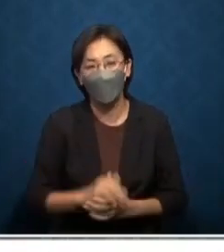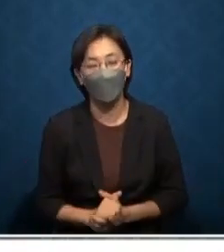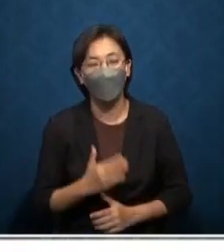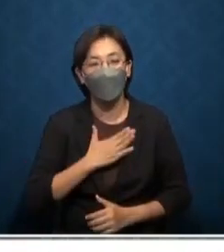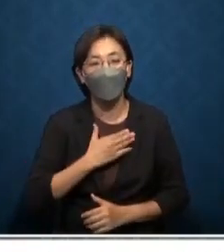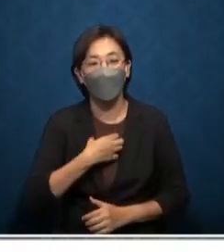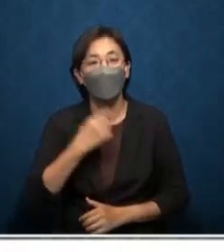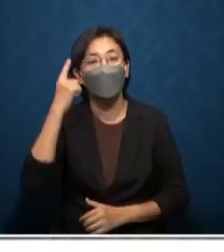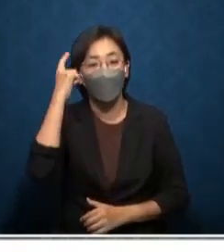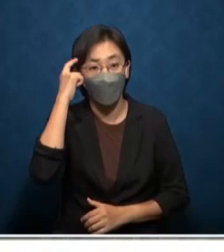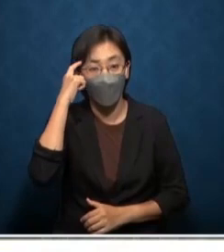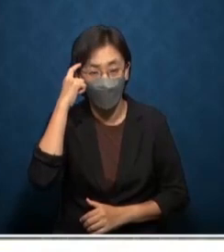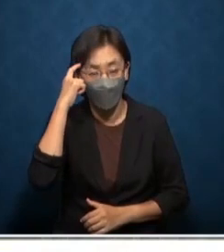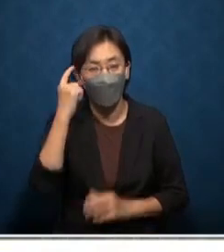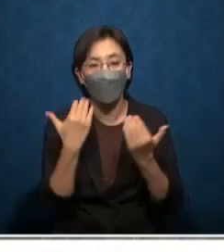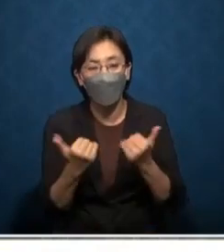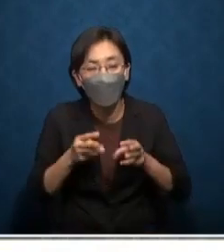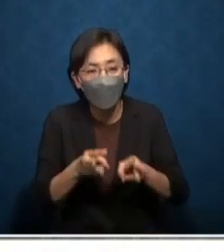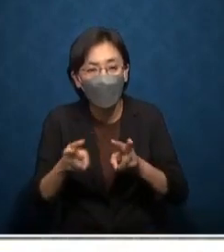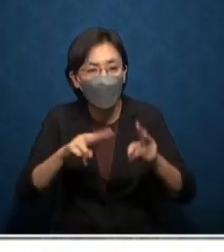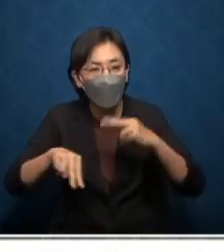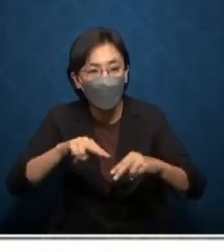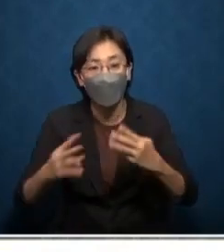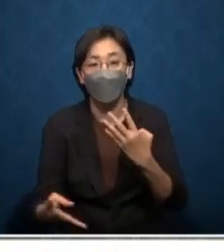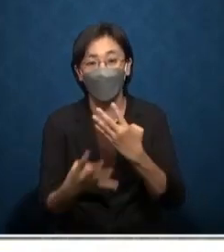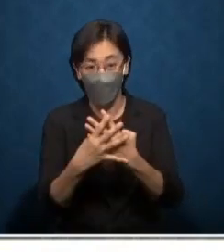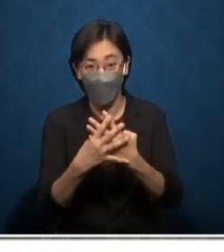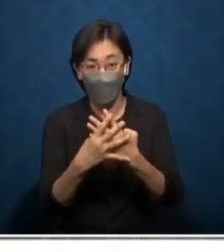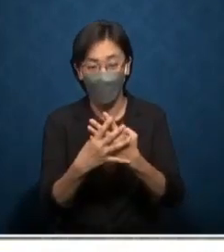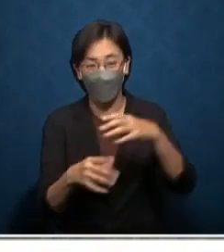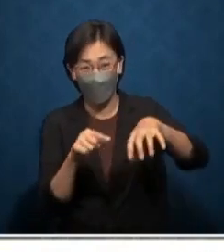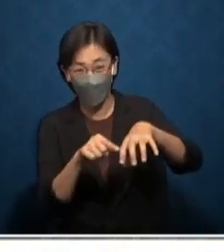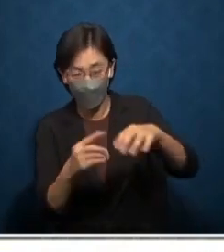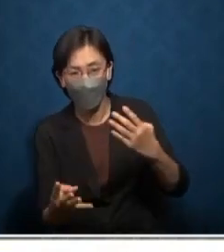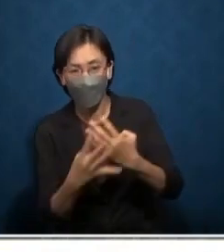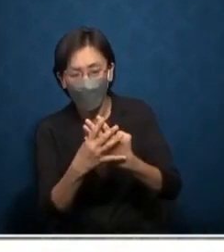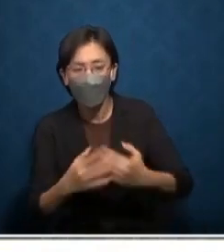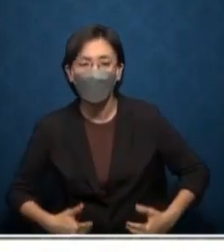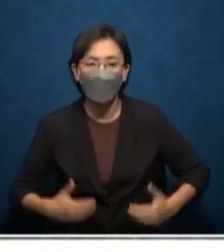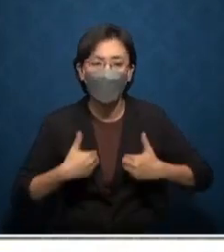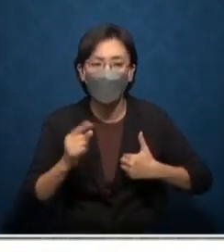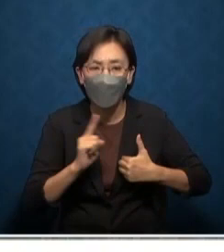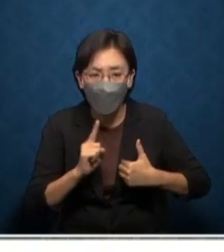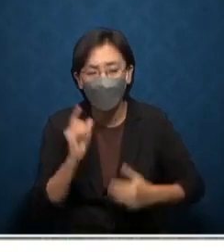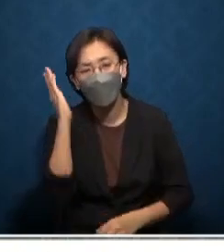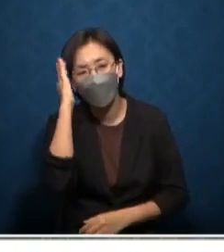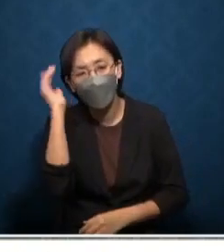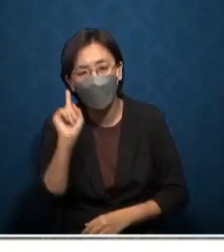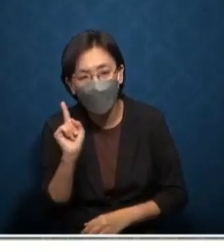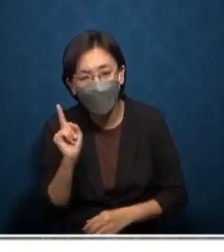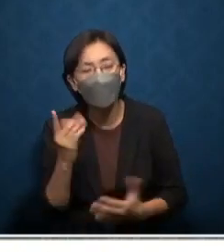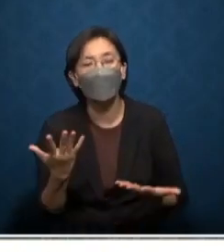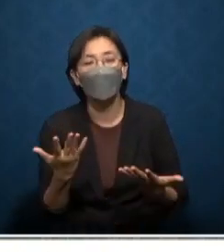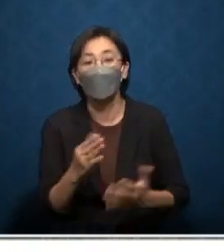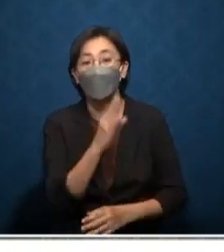ผมจึงอยากทราบด้วยว่าการดูแรกนัดโทษในเรื่องจำการใช้คิวิตการนอนผมว่าก